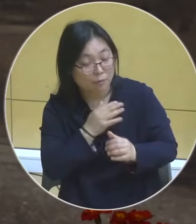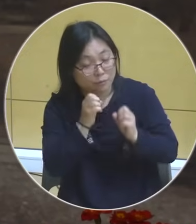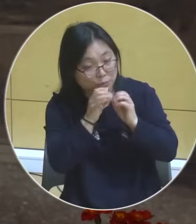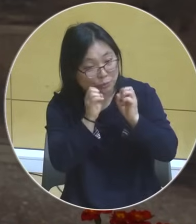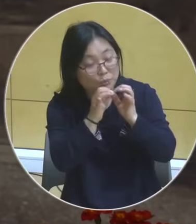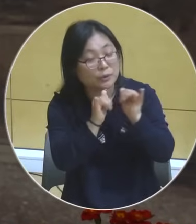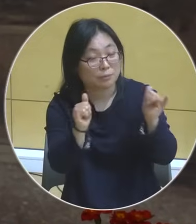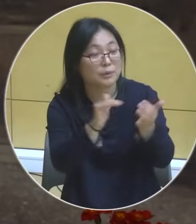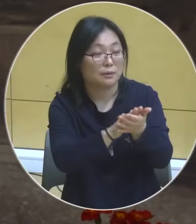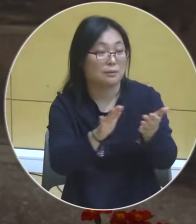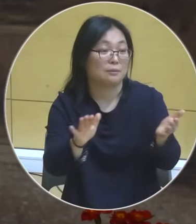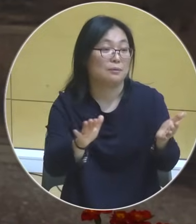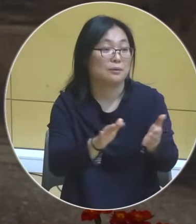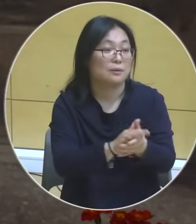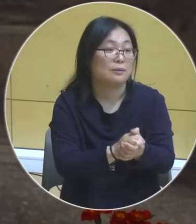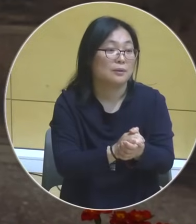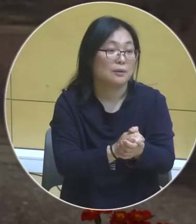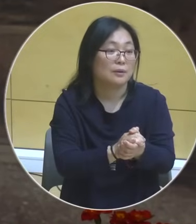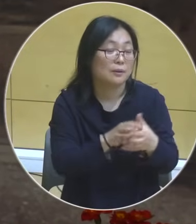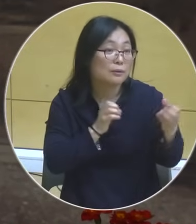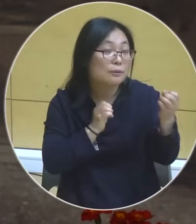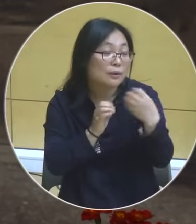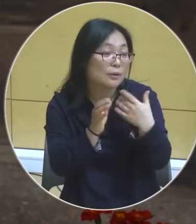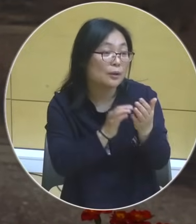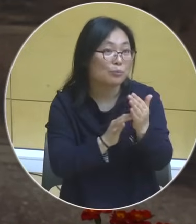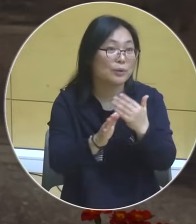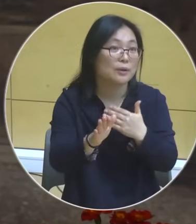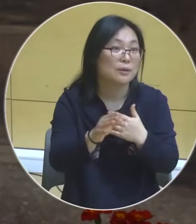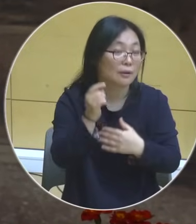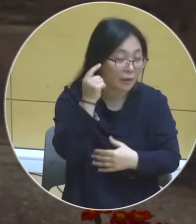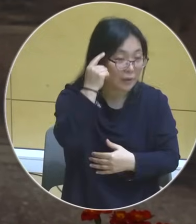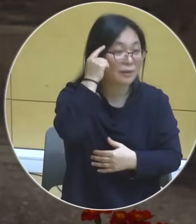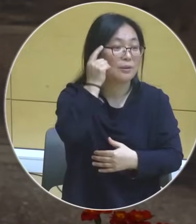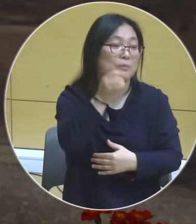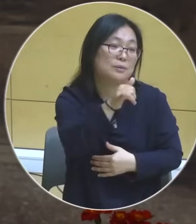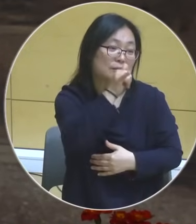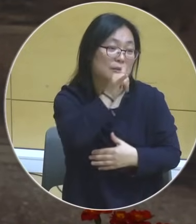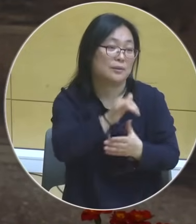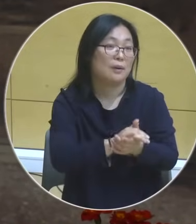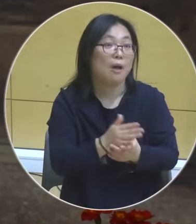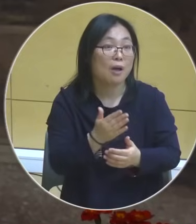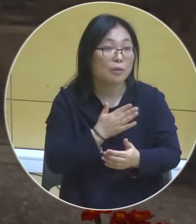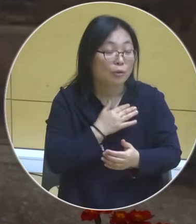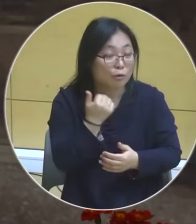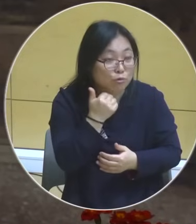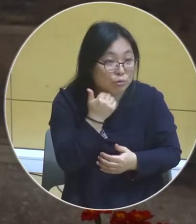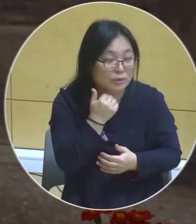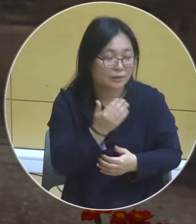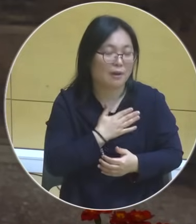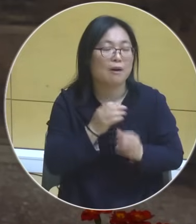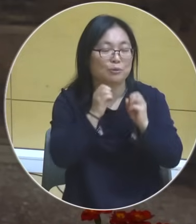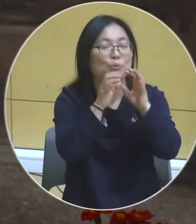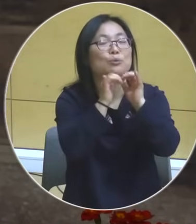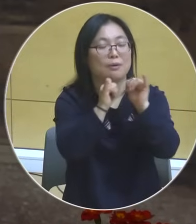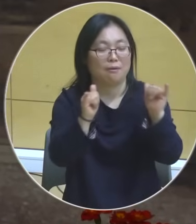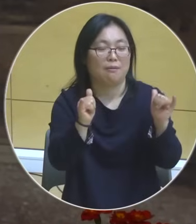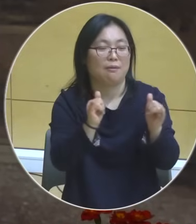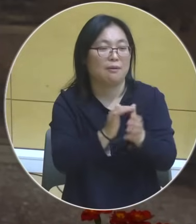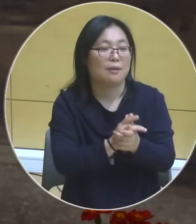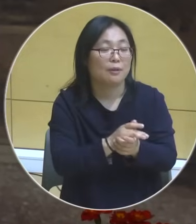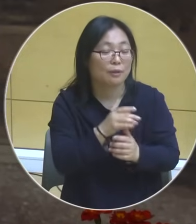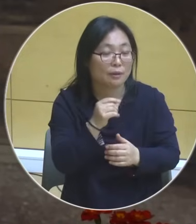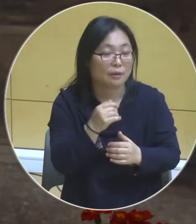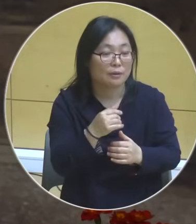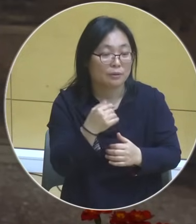선교사지요. 그런데 그 대답하고 난 다음에 그에게 깨달아지는 것이었습니다. 내가 누구지? 내가 선교사잖아.